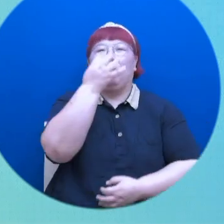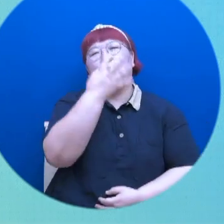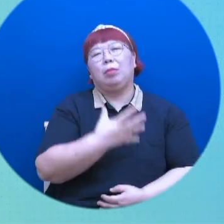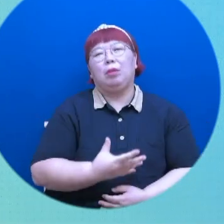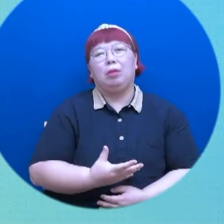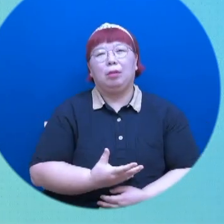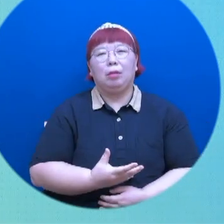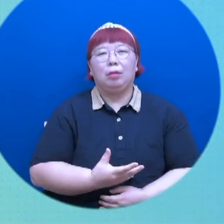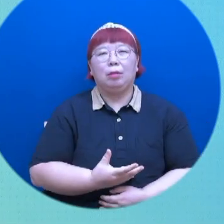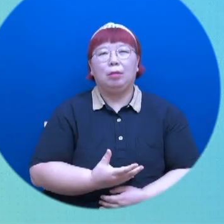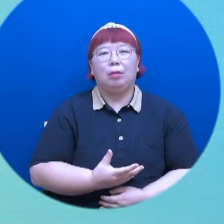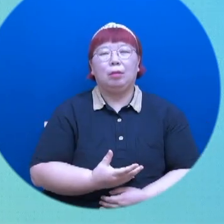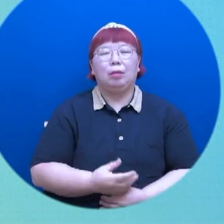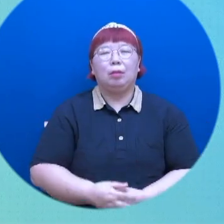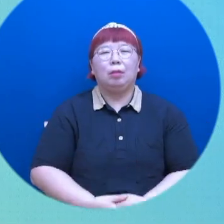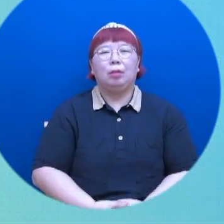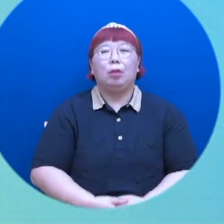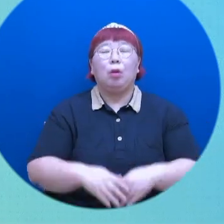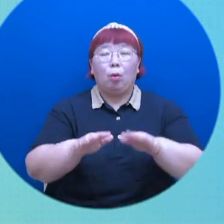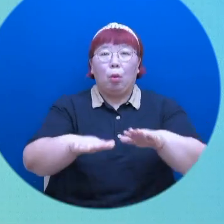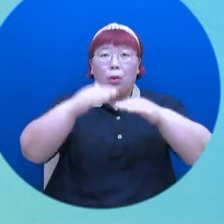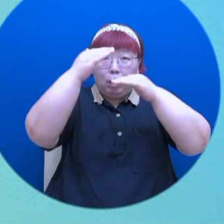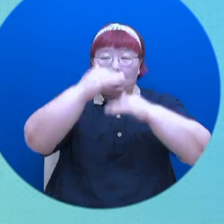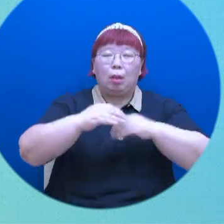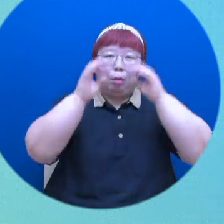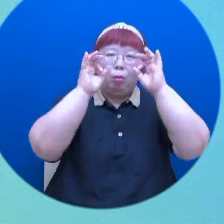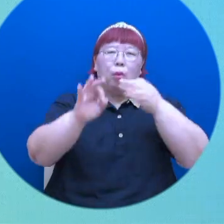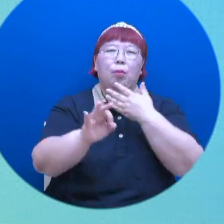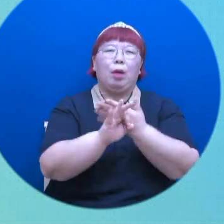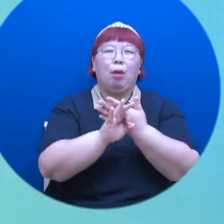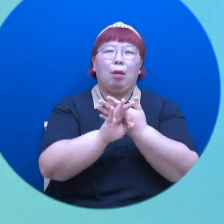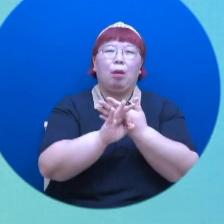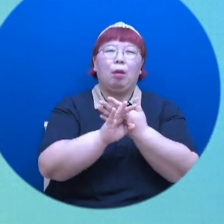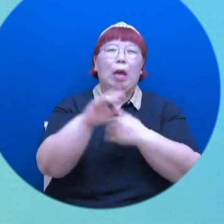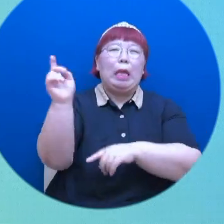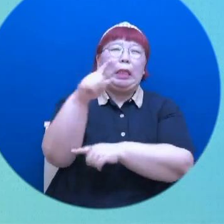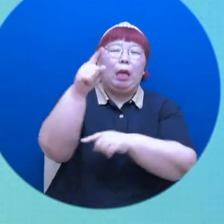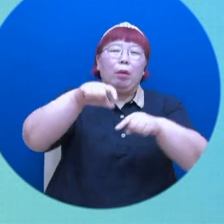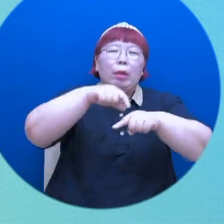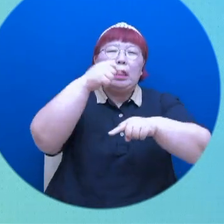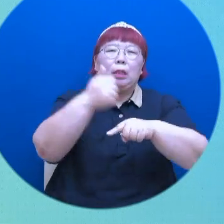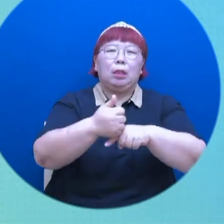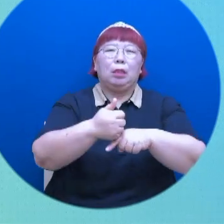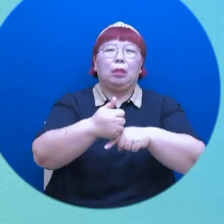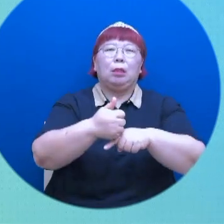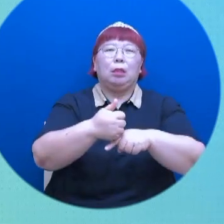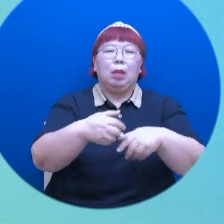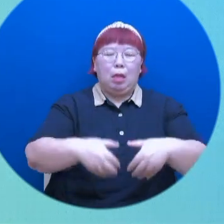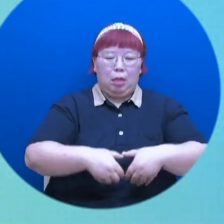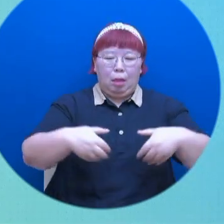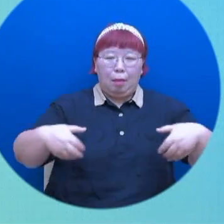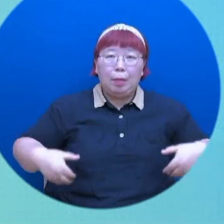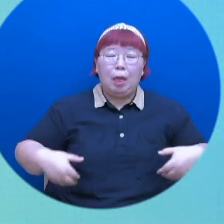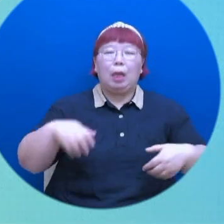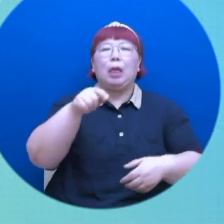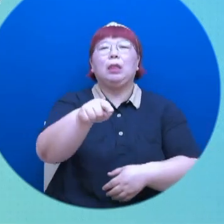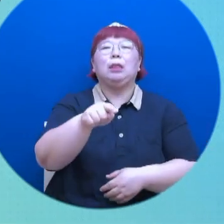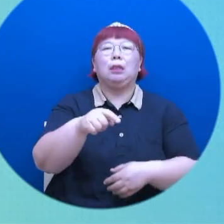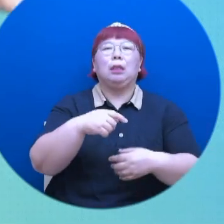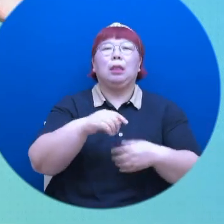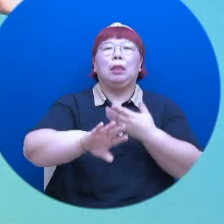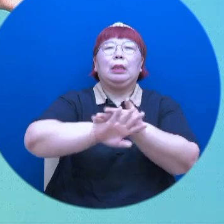것입니다. 그런데 오늘 본문에 보면 다윗은 과감하게 그 갑옷을 벗어